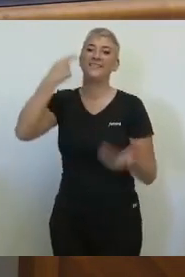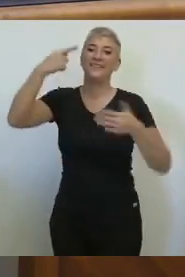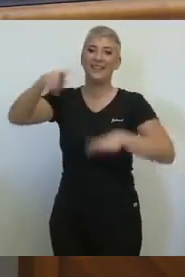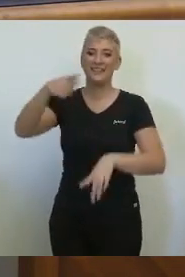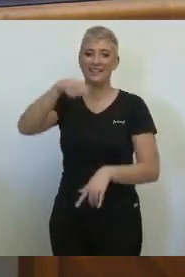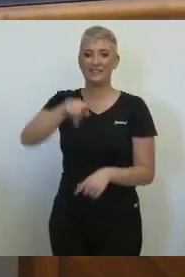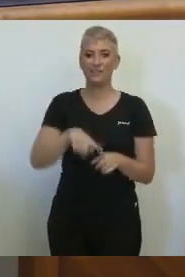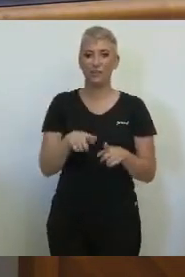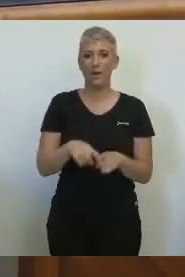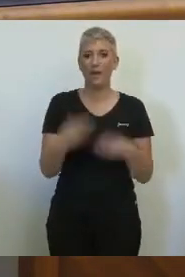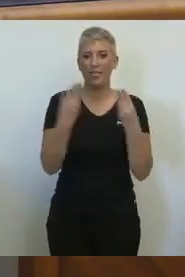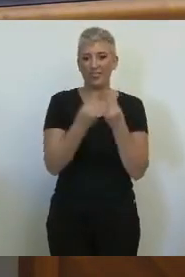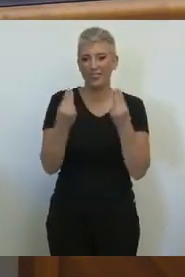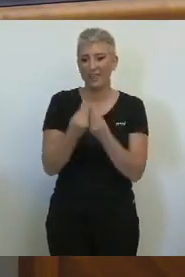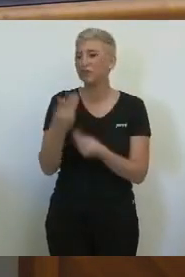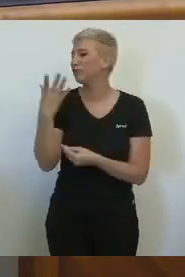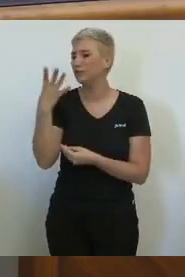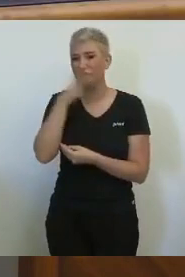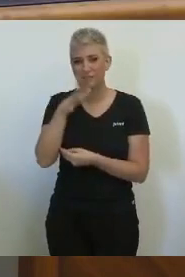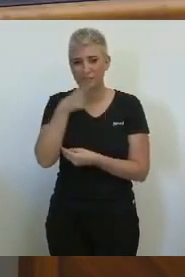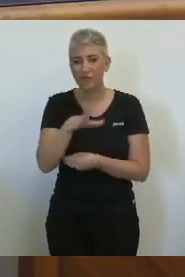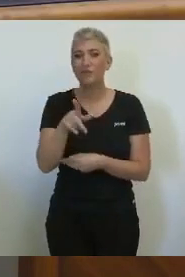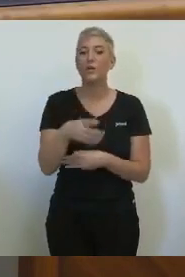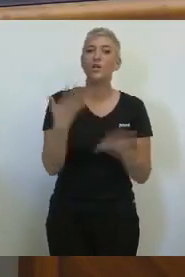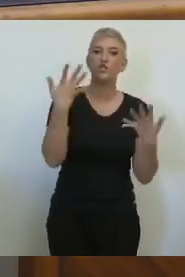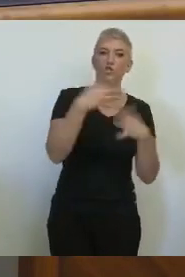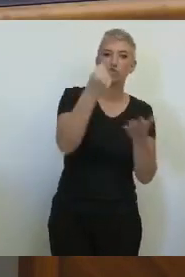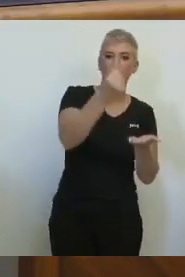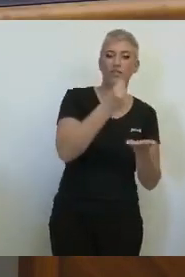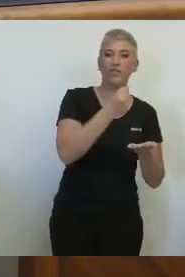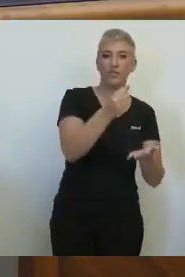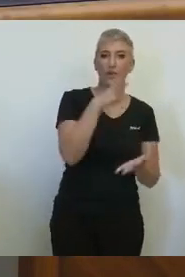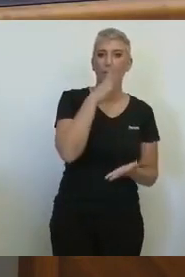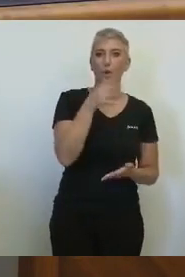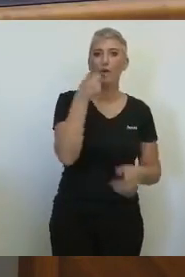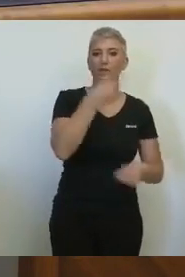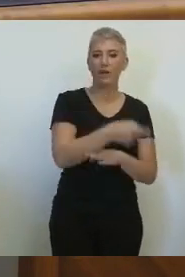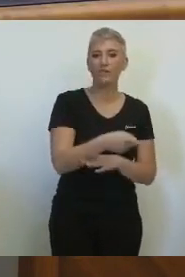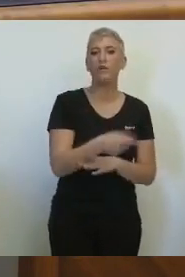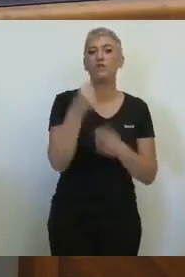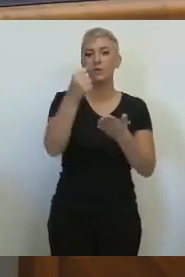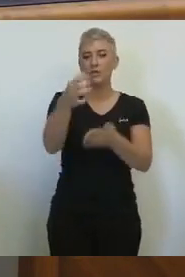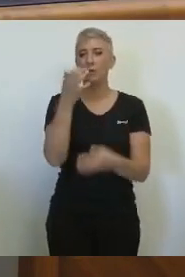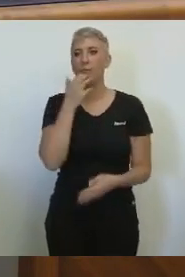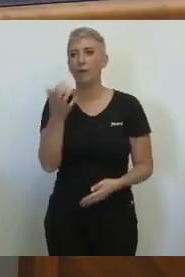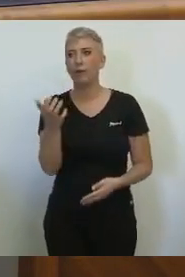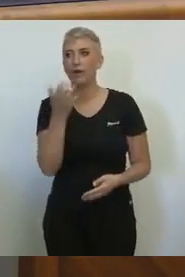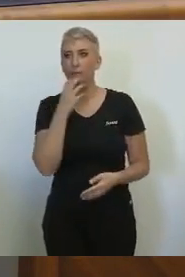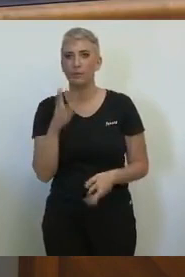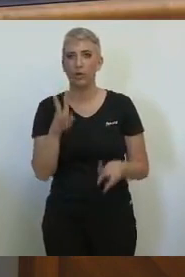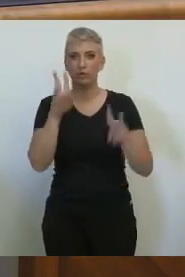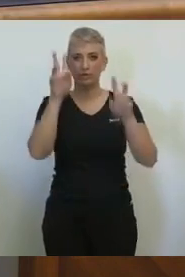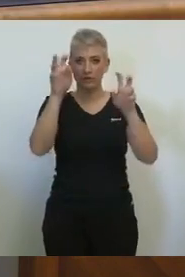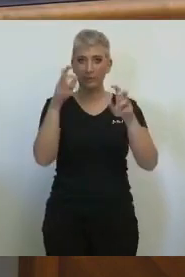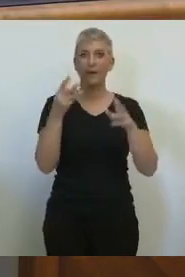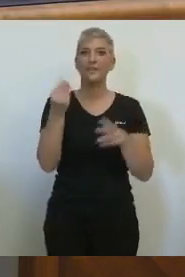ha ofert dades falses. Ha mesclat subvencions que són per concurrència i subvencions, com per exemple les que eren de la inversió